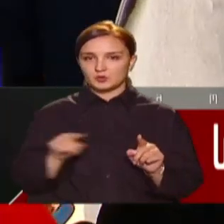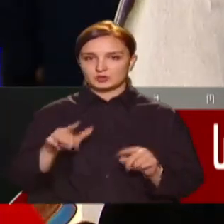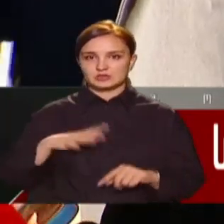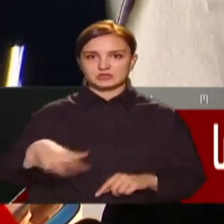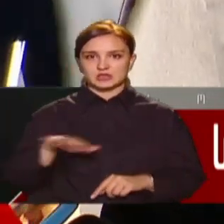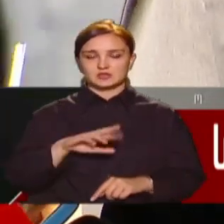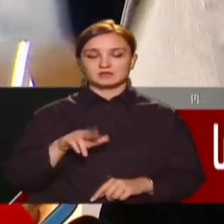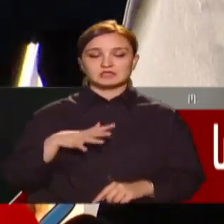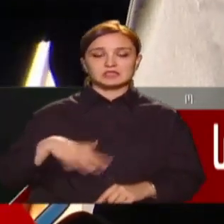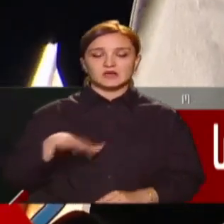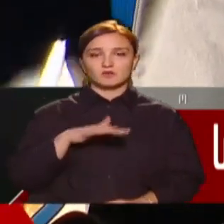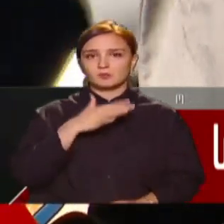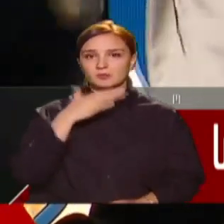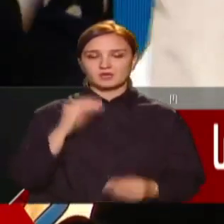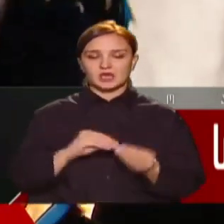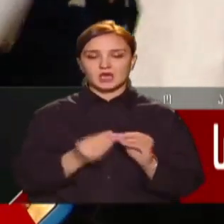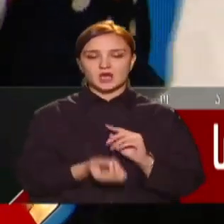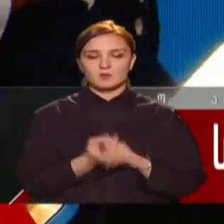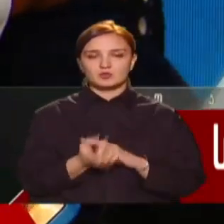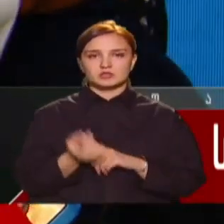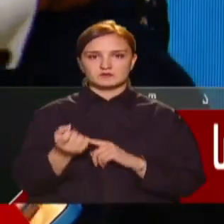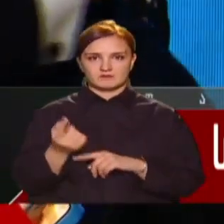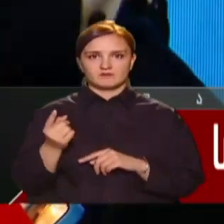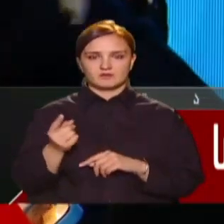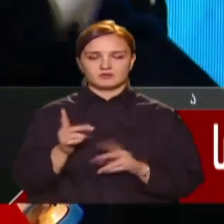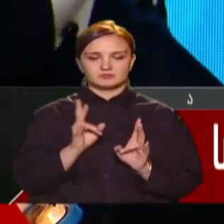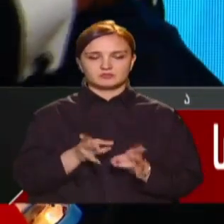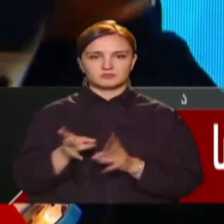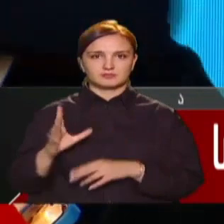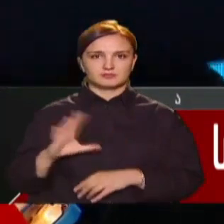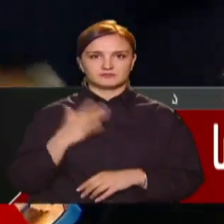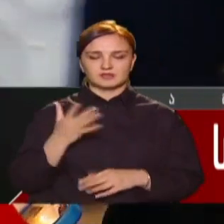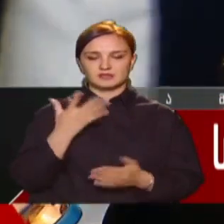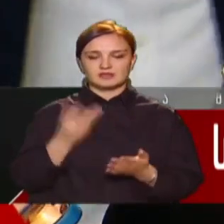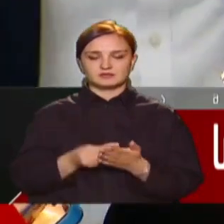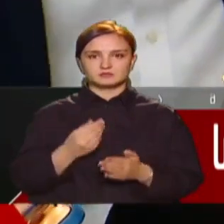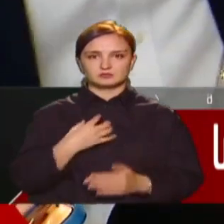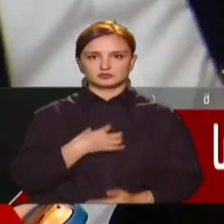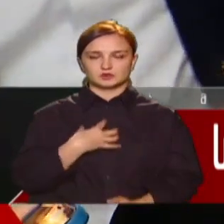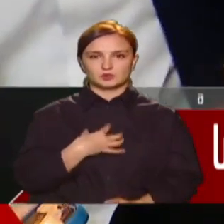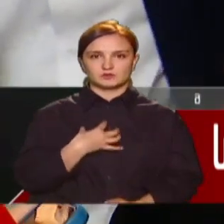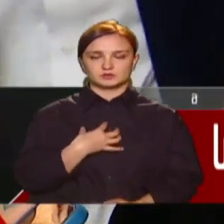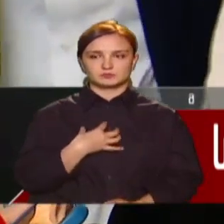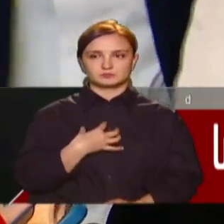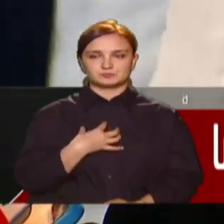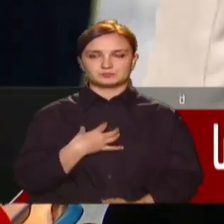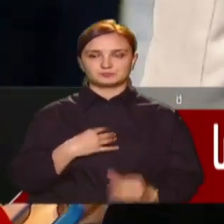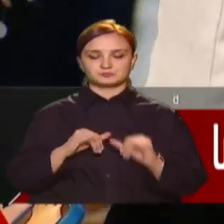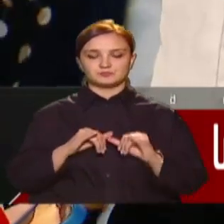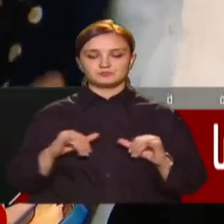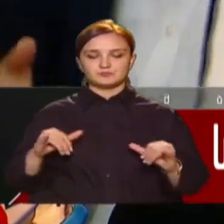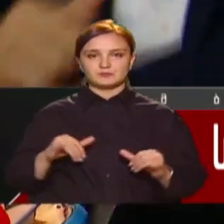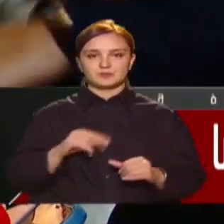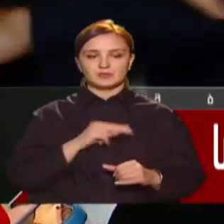და ქვეყანამ არაერთი გამოწვევა, არამერთი ქარტეხილი გადაიარა თავის ძალიან მნიშვნელოვან განვითარების